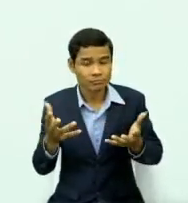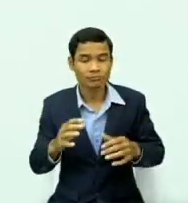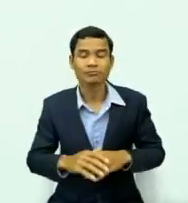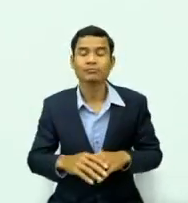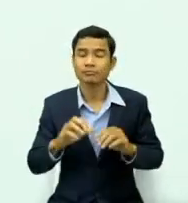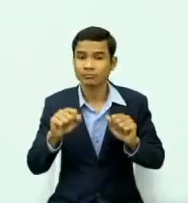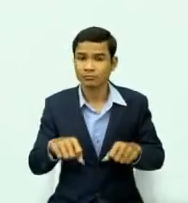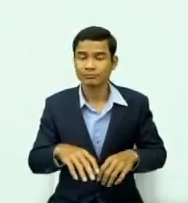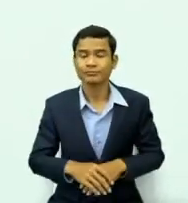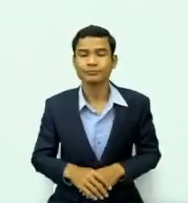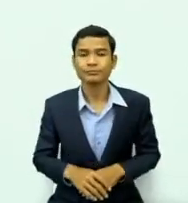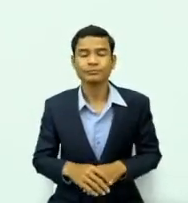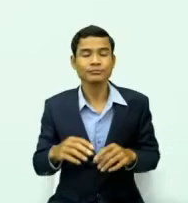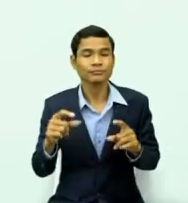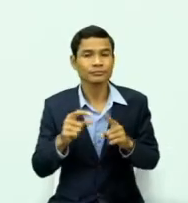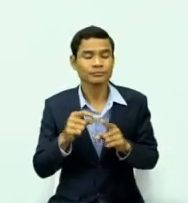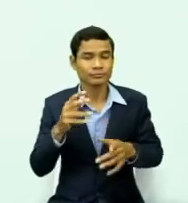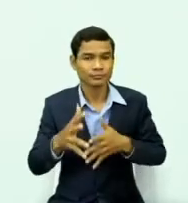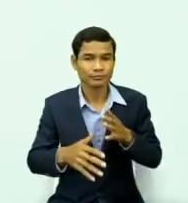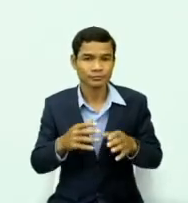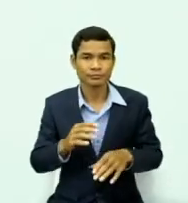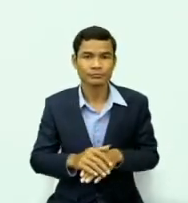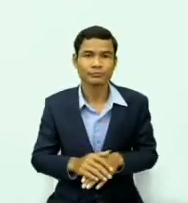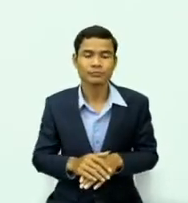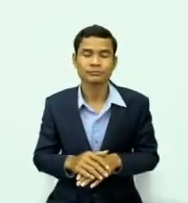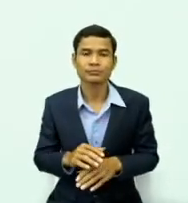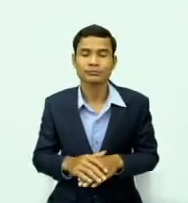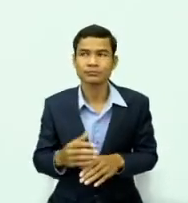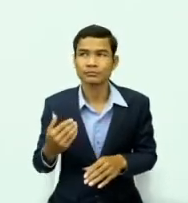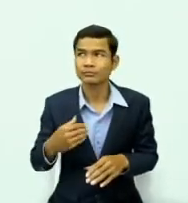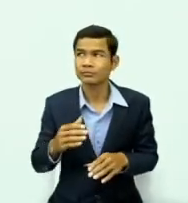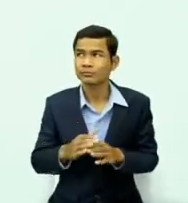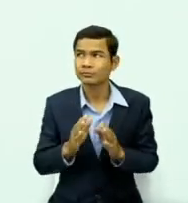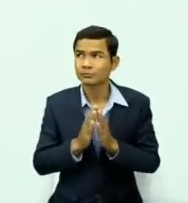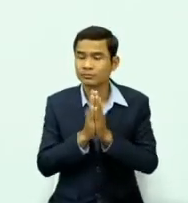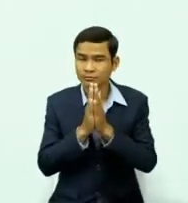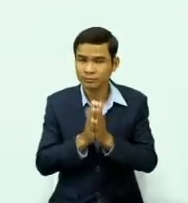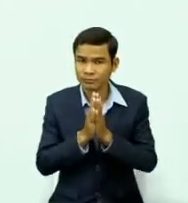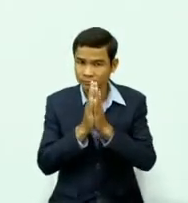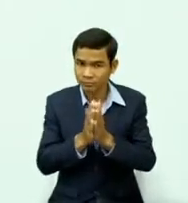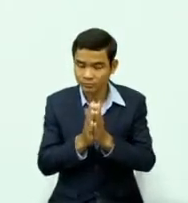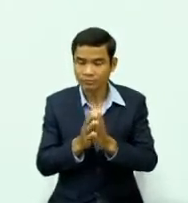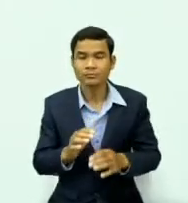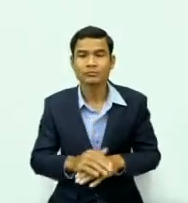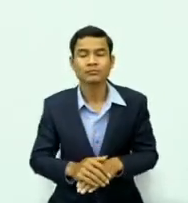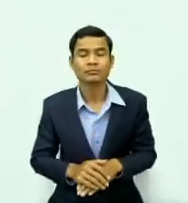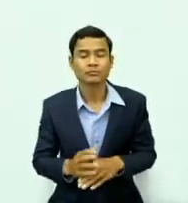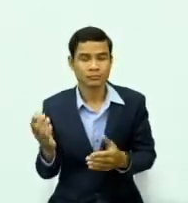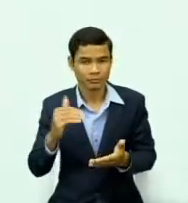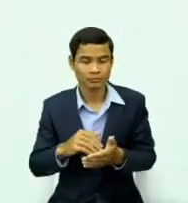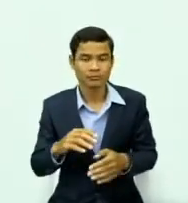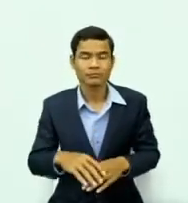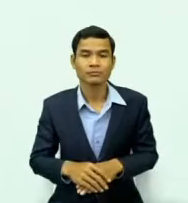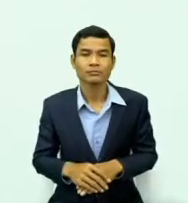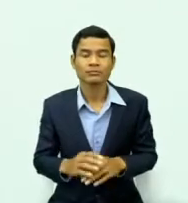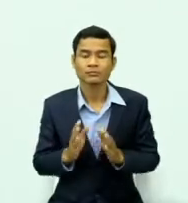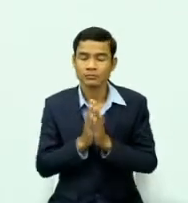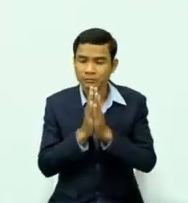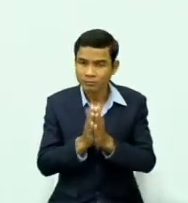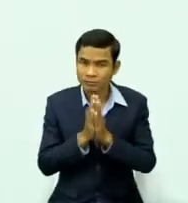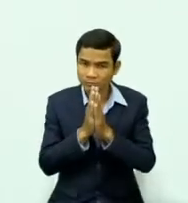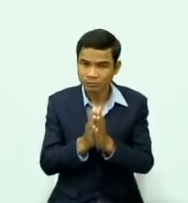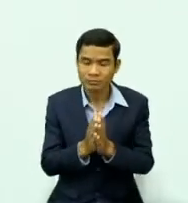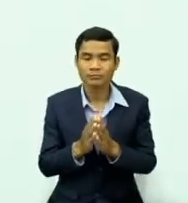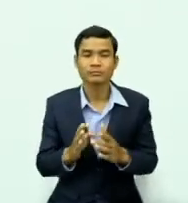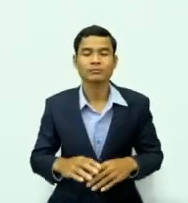Chà, bên đi ăn thá phô mìa nè con nó. Chà, xong một đoàn tiết. Chà, lo nó con, phô mìa.